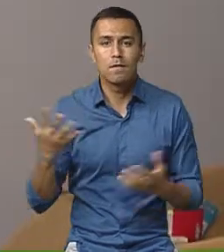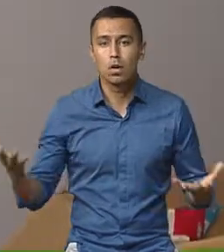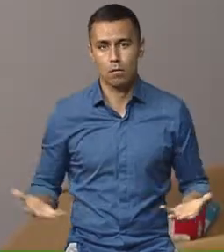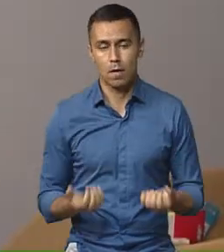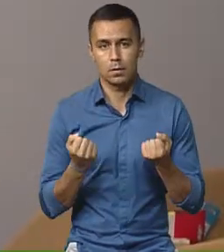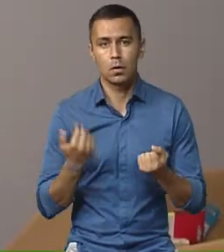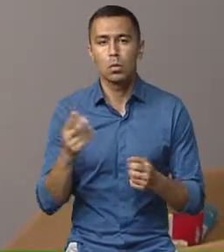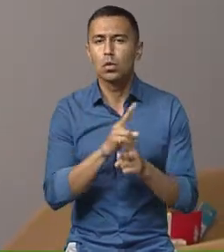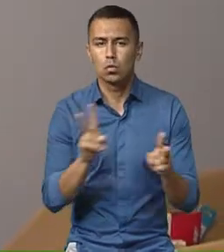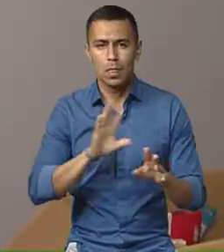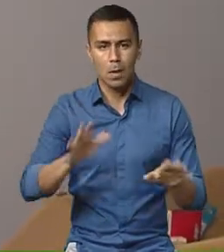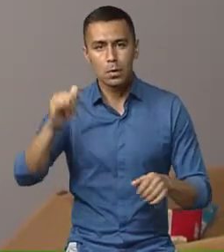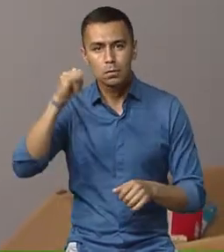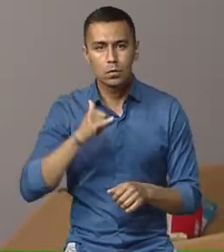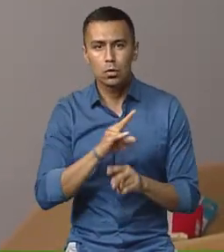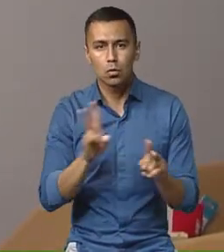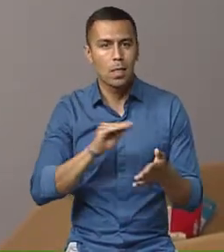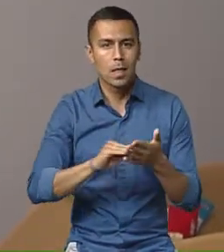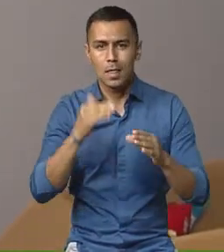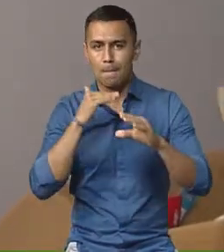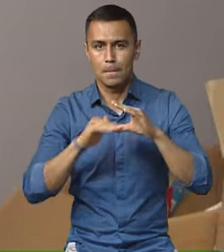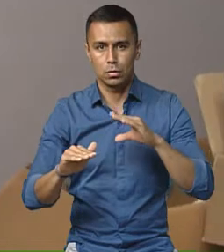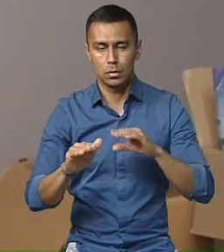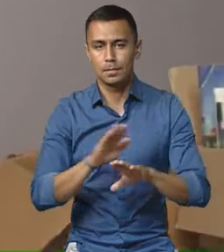врятувався? Тобі ніхто не позвонить, тобі ніхто не напише.